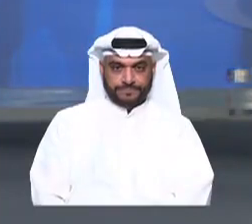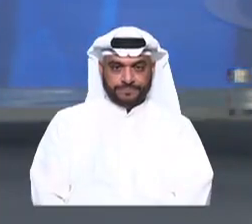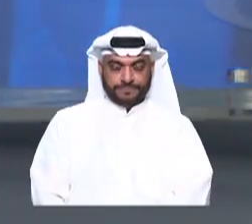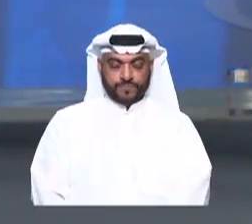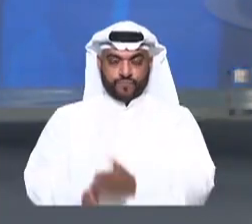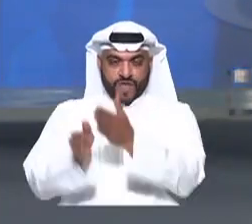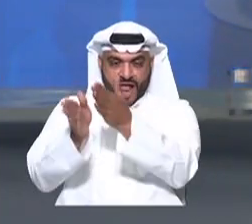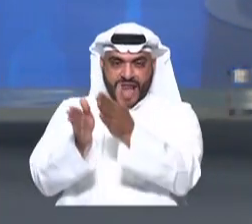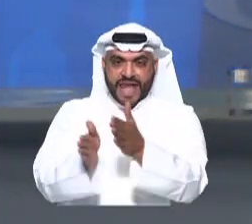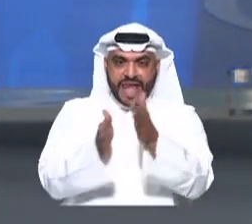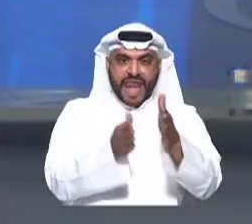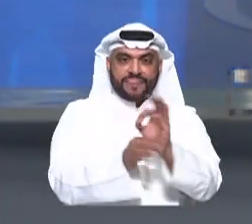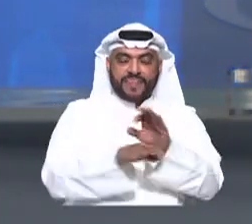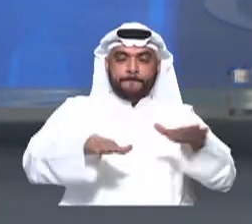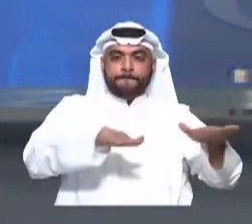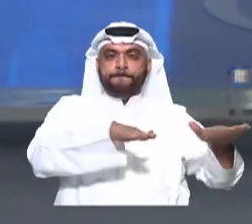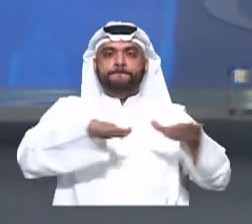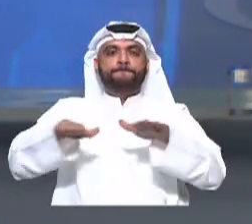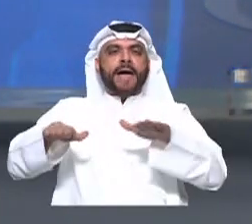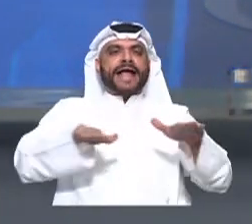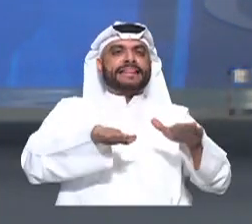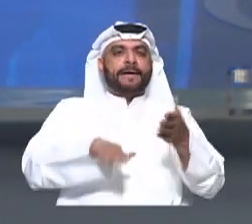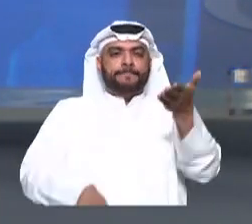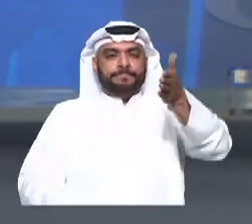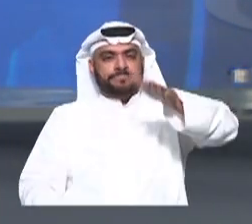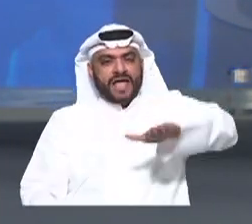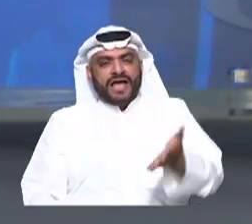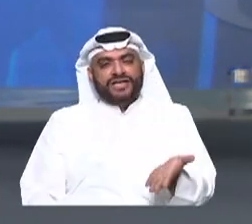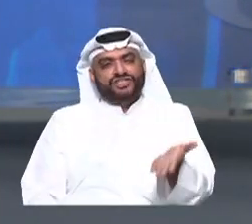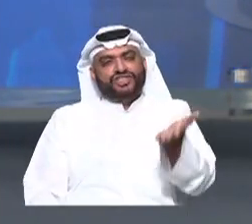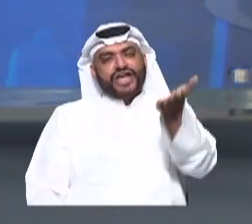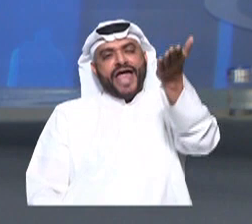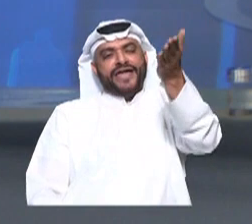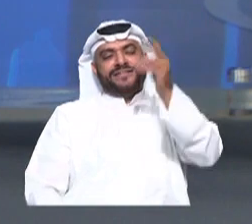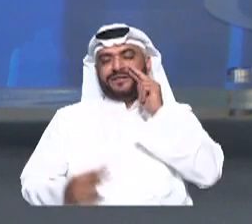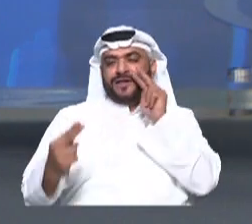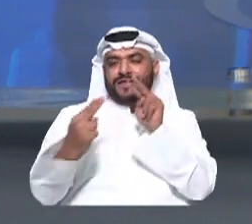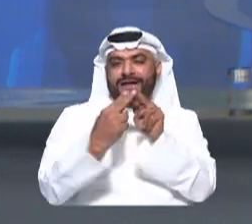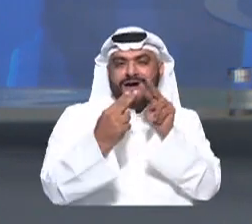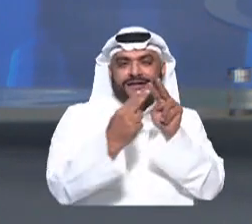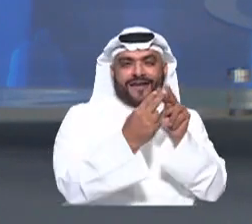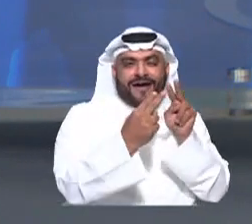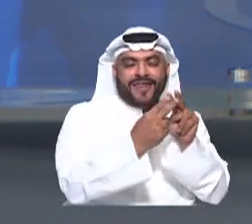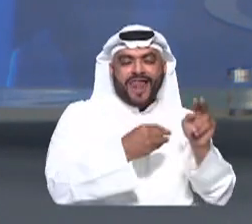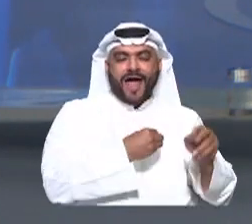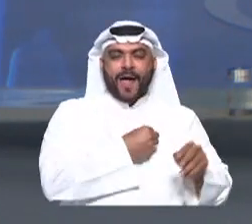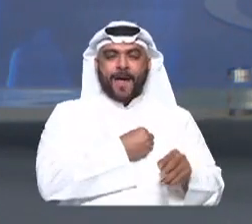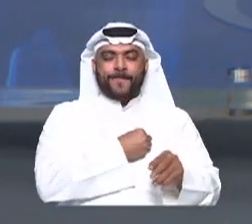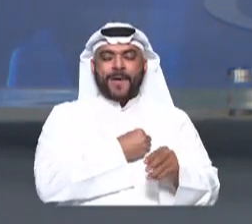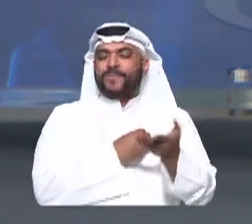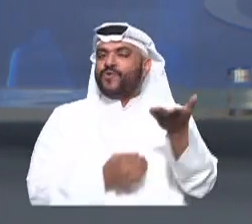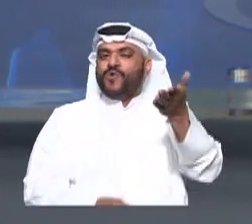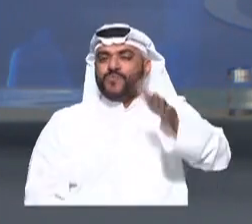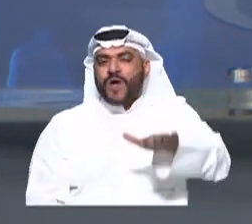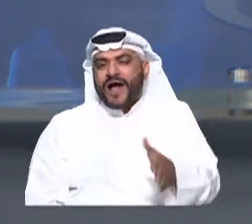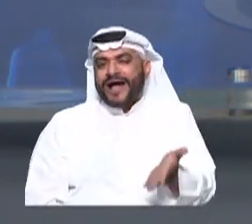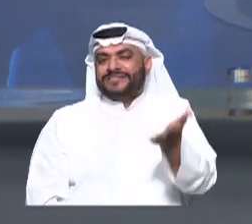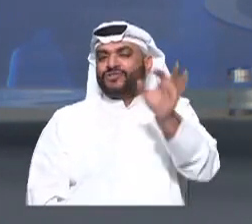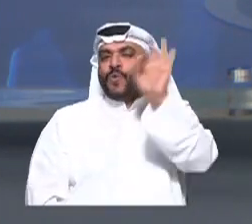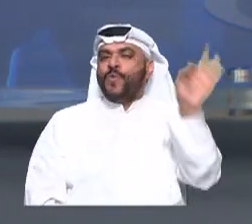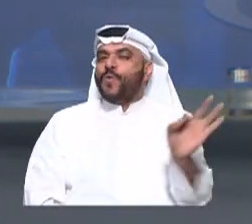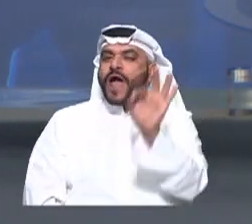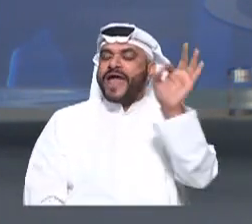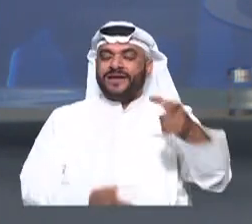نظم مكتب شهيد لقاء الأحبة في أبراج الكويت أمس ضمن البرامج والأنشطة التي يعدها المكتب لذوي